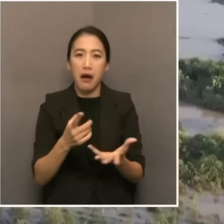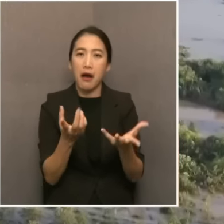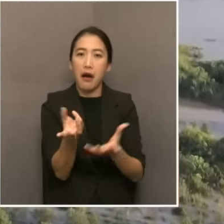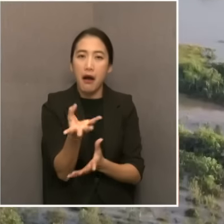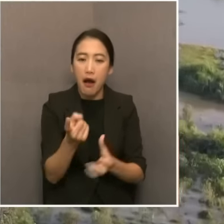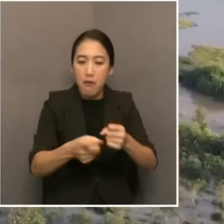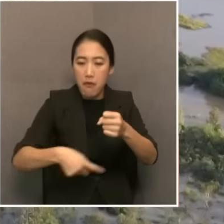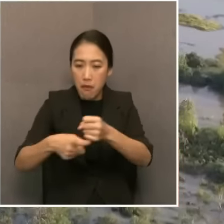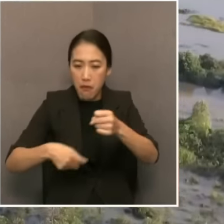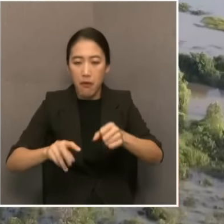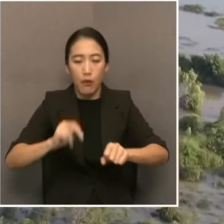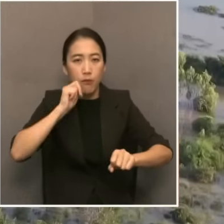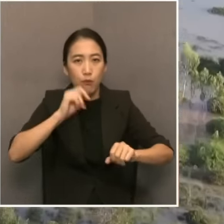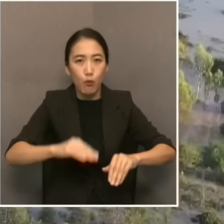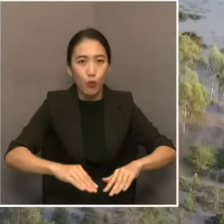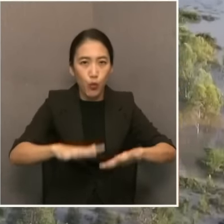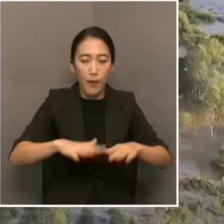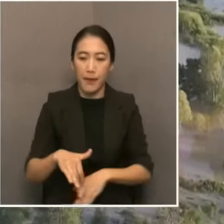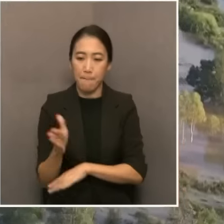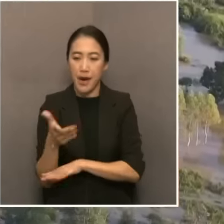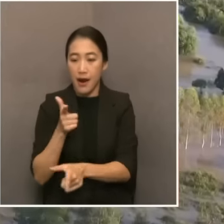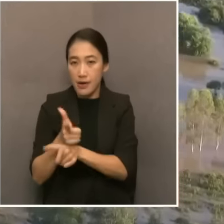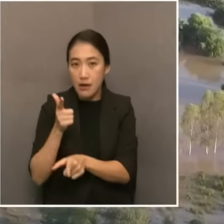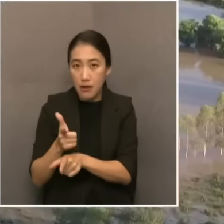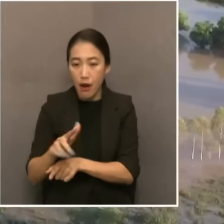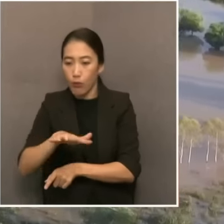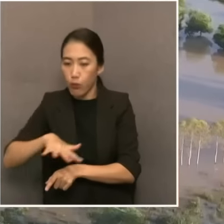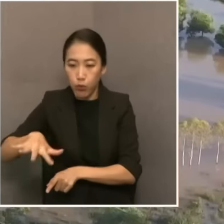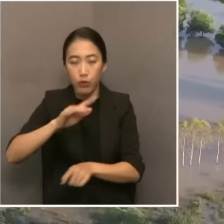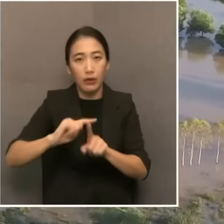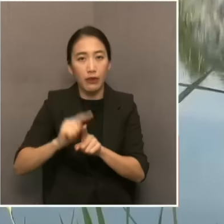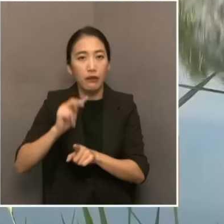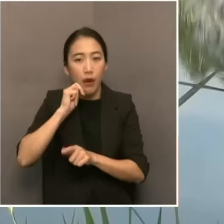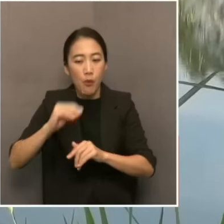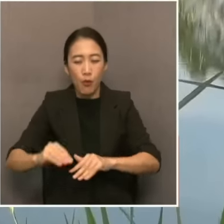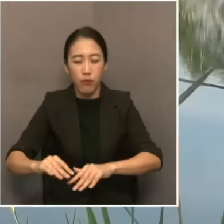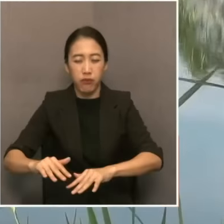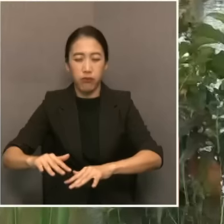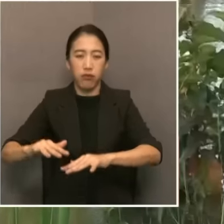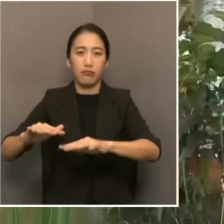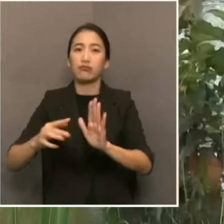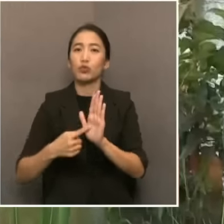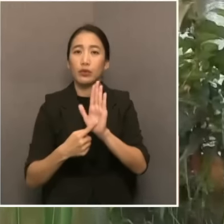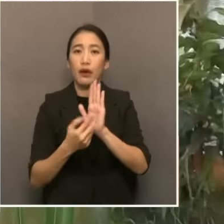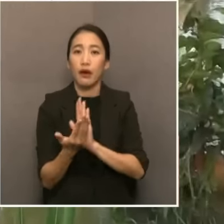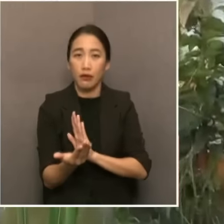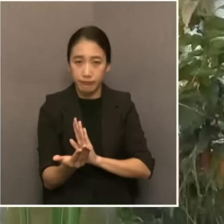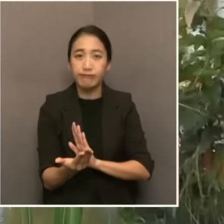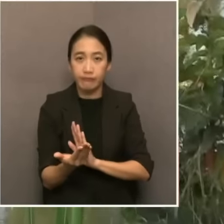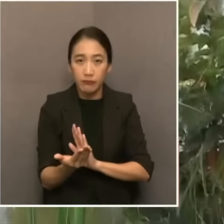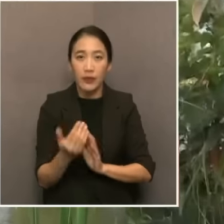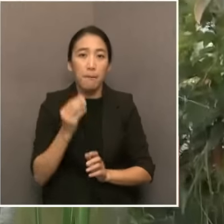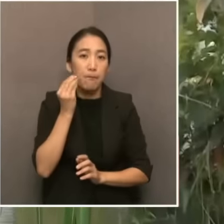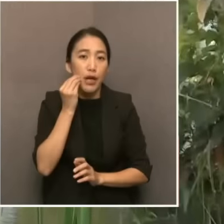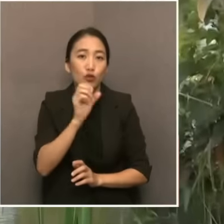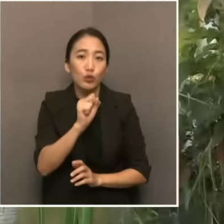นบ่อเลี้ยงปลาของชาวบ้านได้รับความเสียหายโดยเฉพาะในพื้นที่ลุ่มต่ำติดลำห้วยเช่นที่แปลงเกษตรบ้านสวนริมทาง